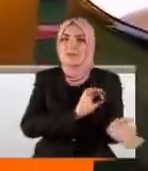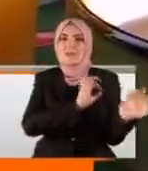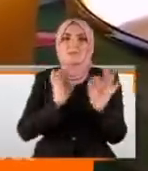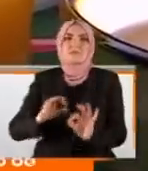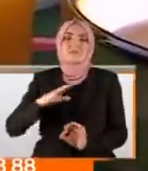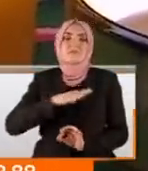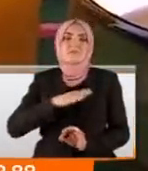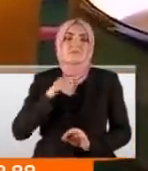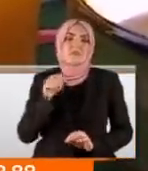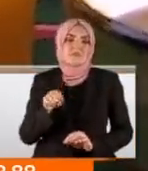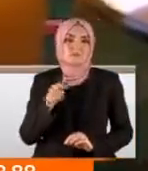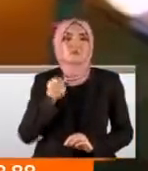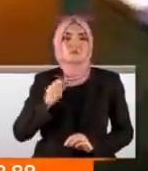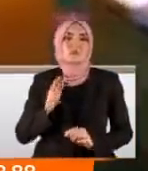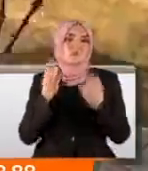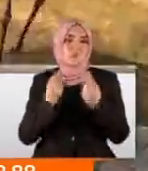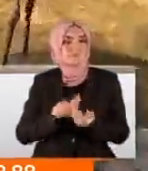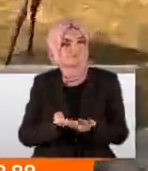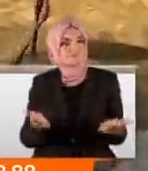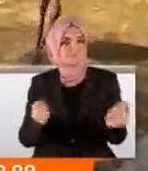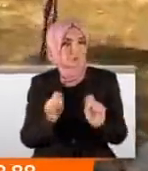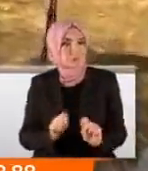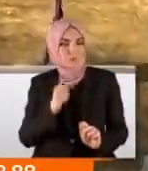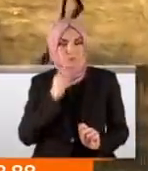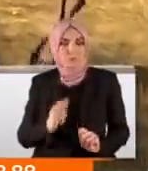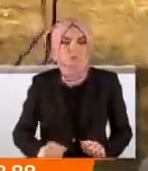dahil ücretsiz olarak sunulur.